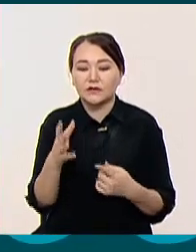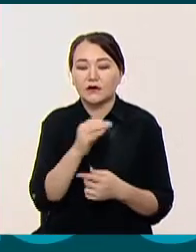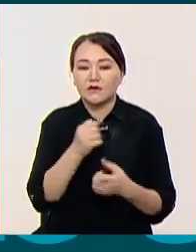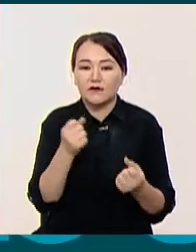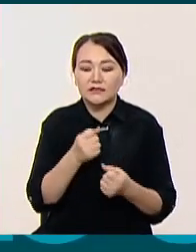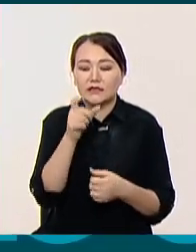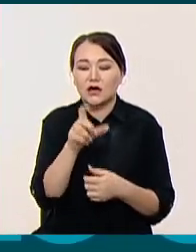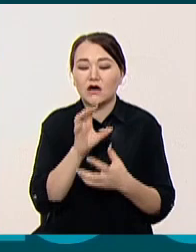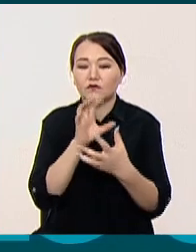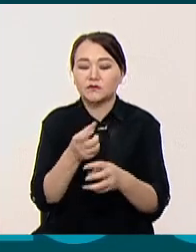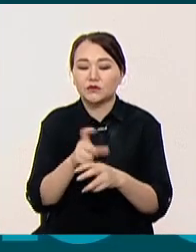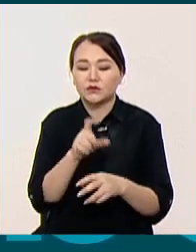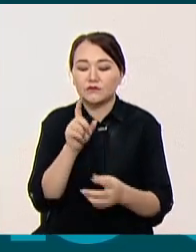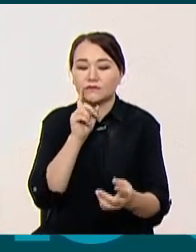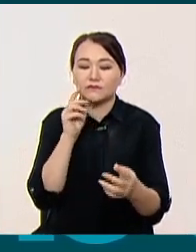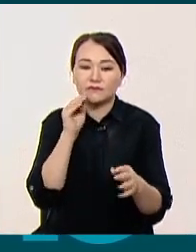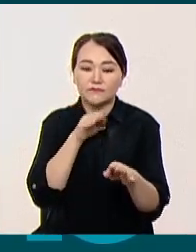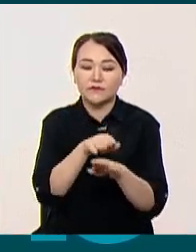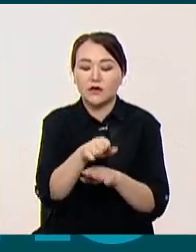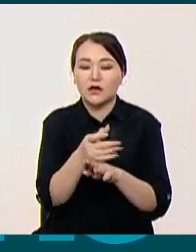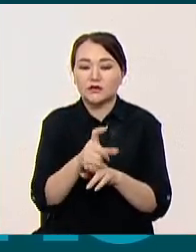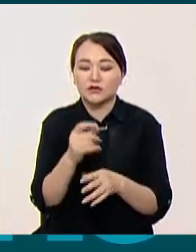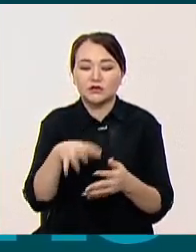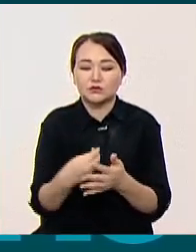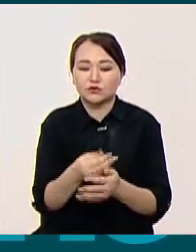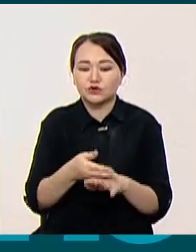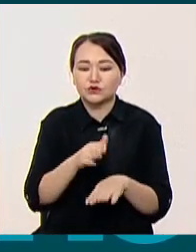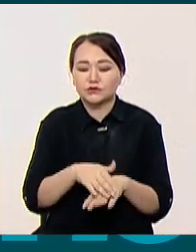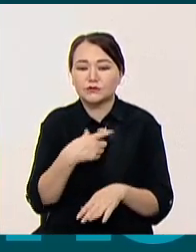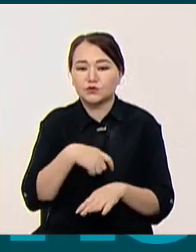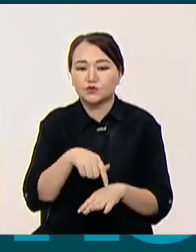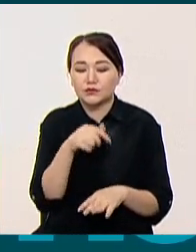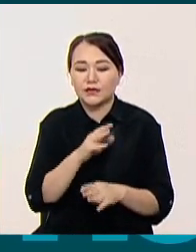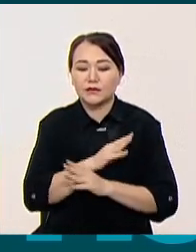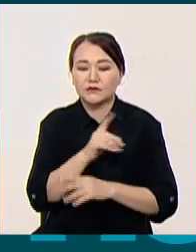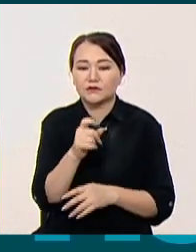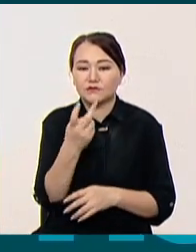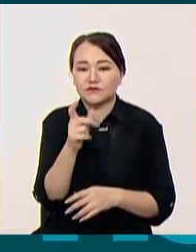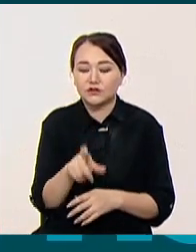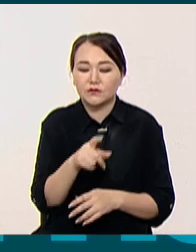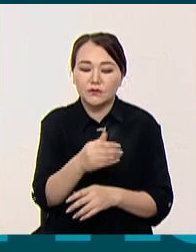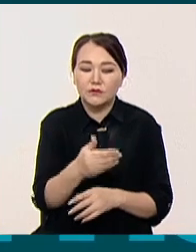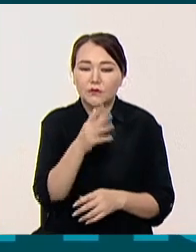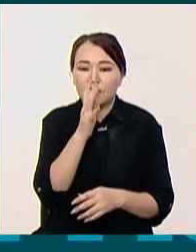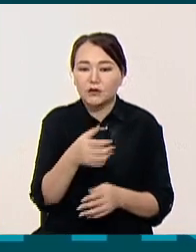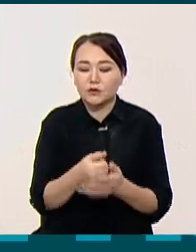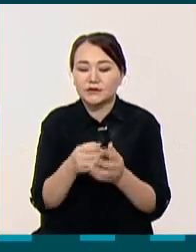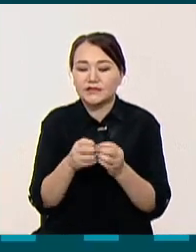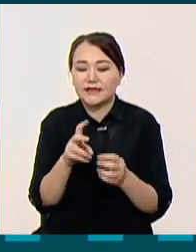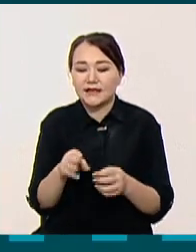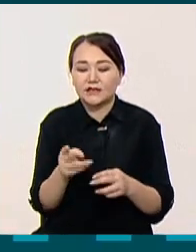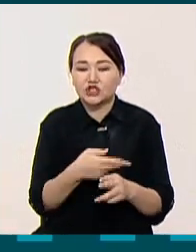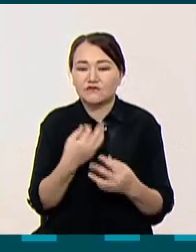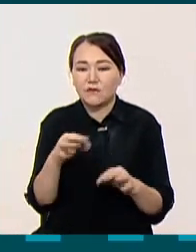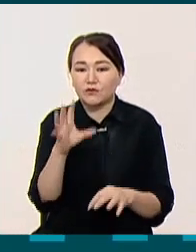автобуса с людьми, который выехал на встречку, до сих пор в тяжелом состоянии. За ДТП с гибелью 2 человек ему грозит от 5 до 10 лет лишения